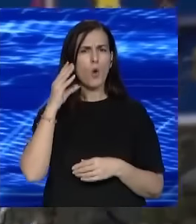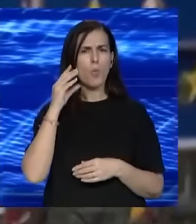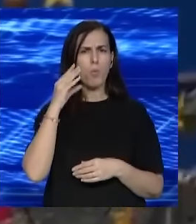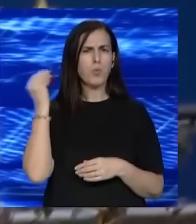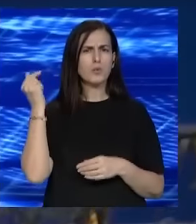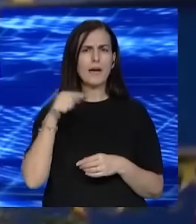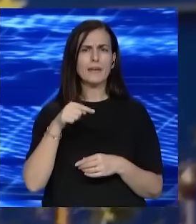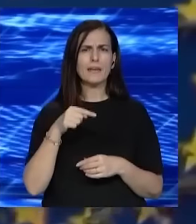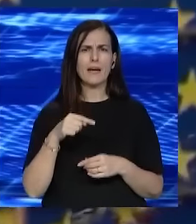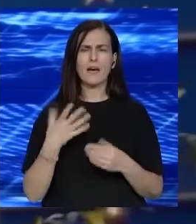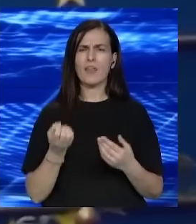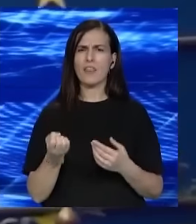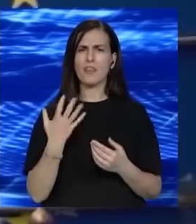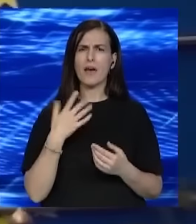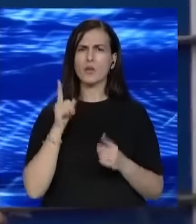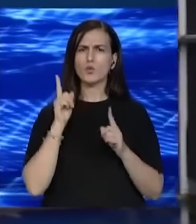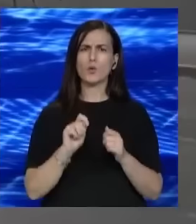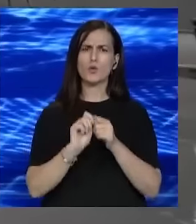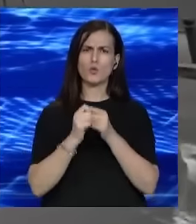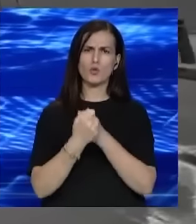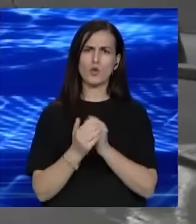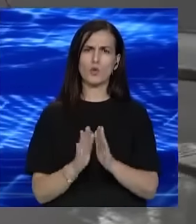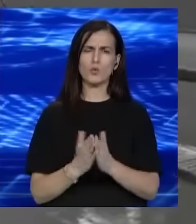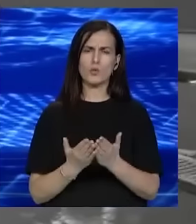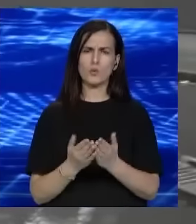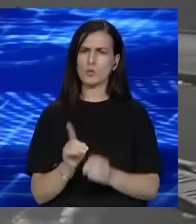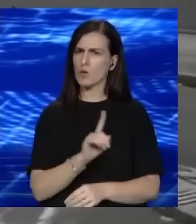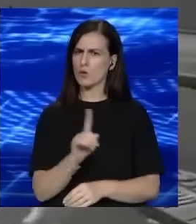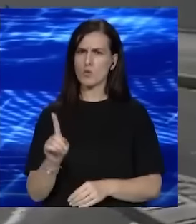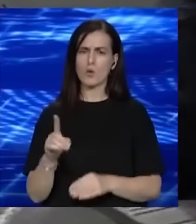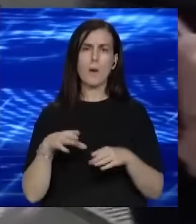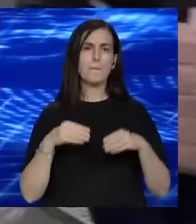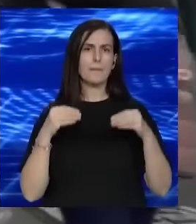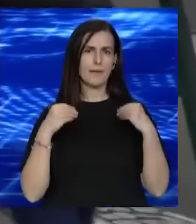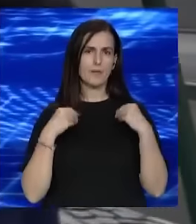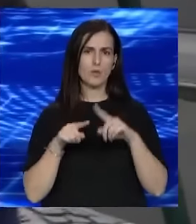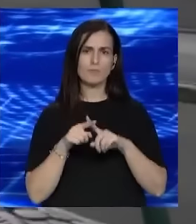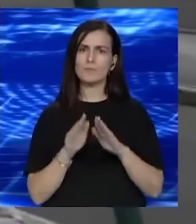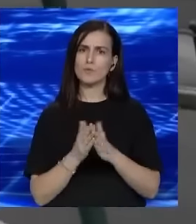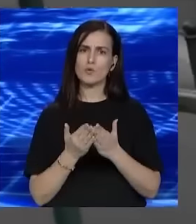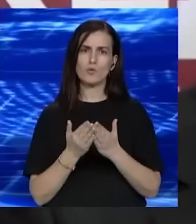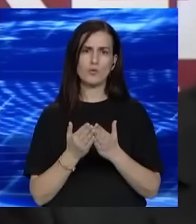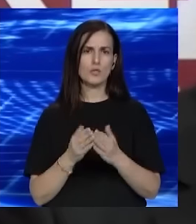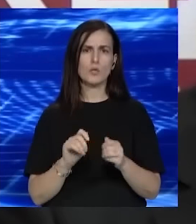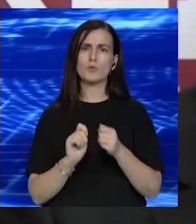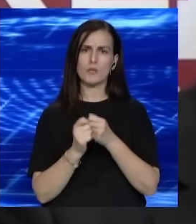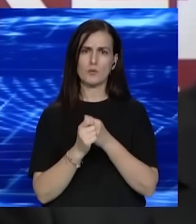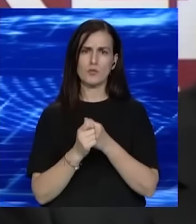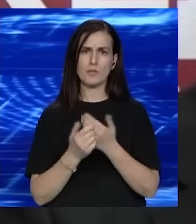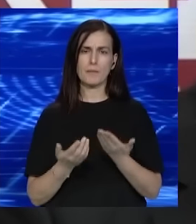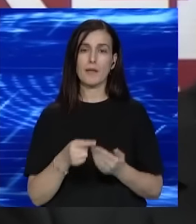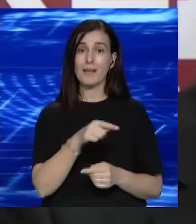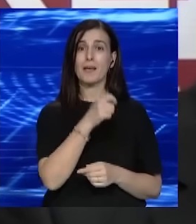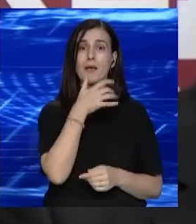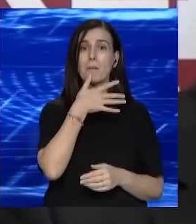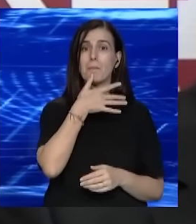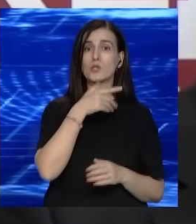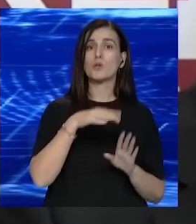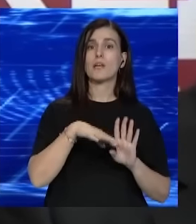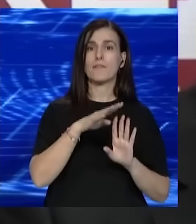e kushtetutës. Nuk duhet të pranojmë kushte mbi bazën e konçensioneve kombëtare në kurisë të qytetarëve, nëse ky është kushti për Maqedoninë